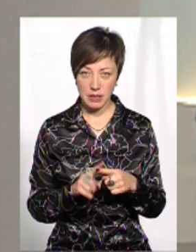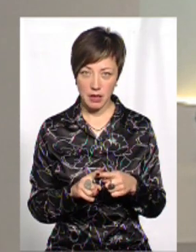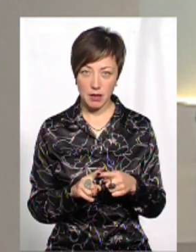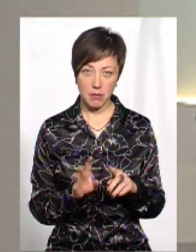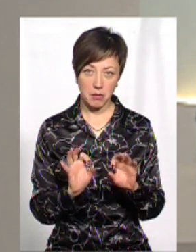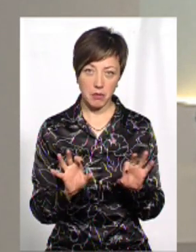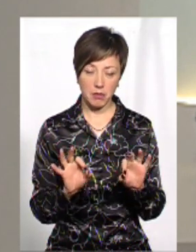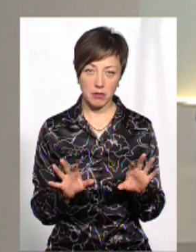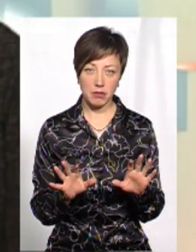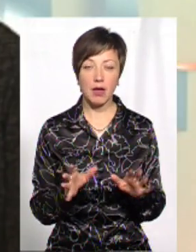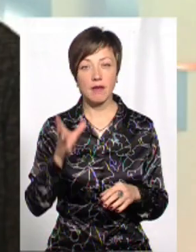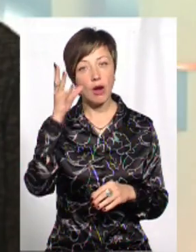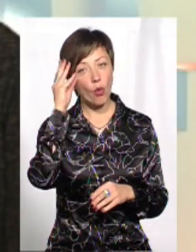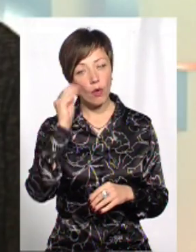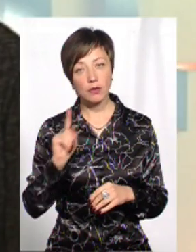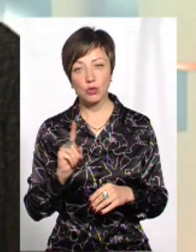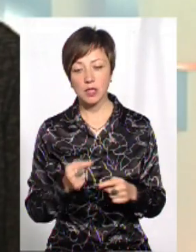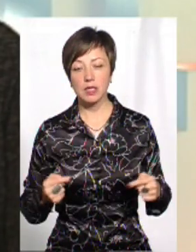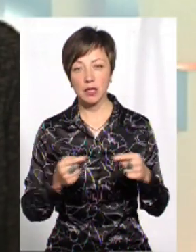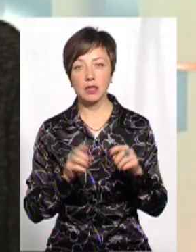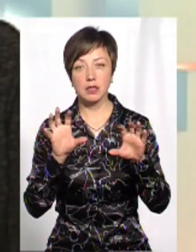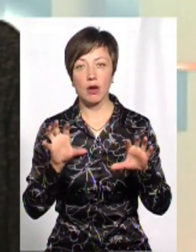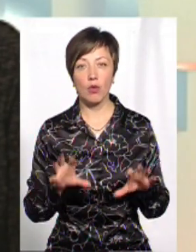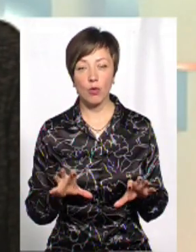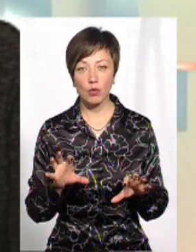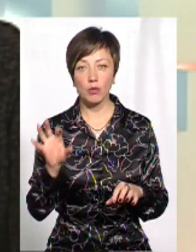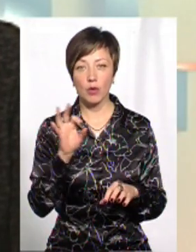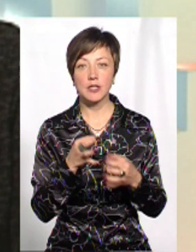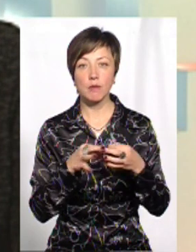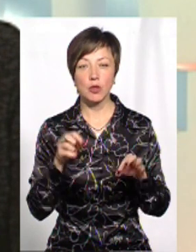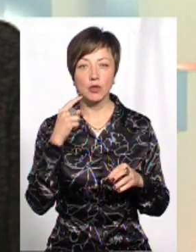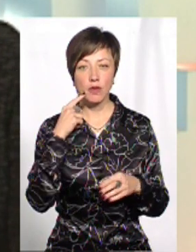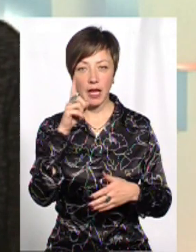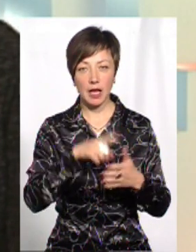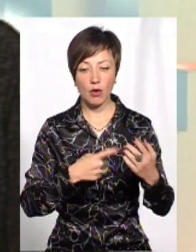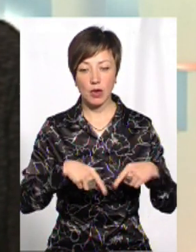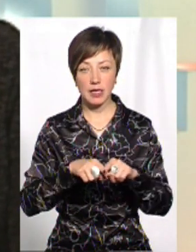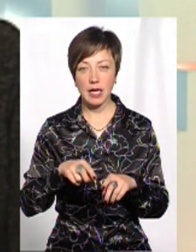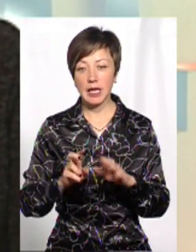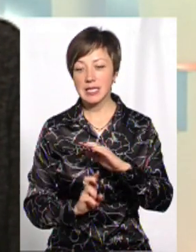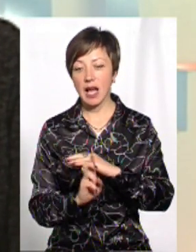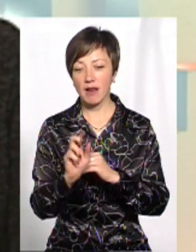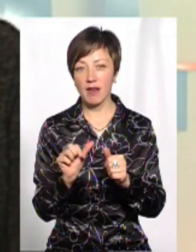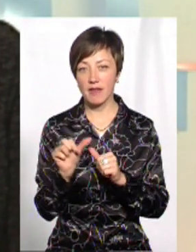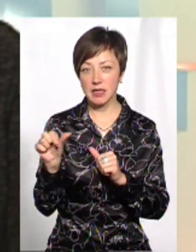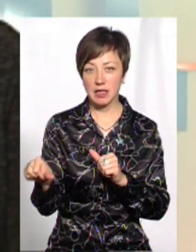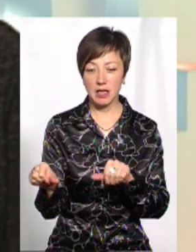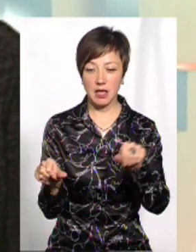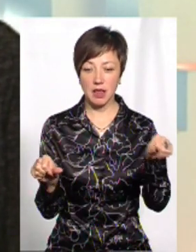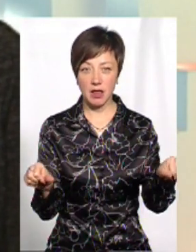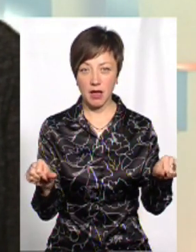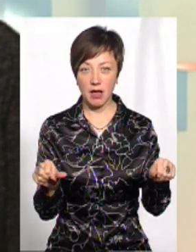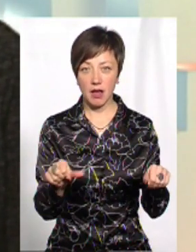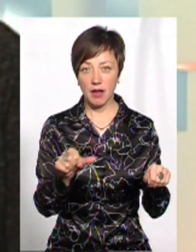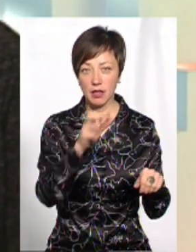оцінити? Ну, враховуючи те, що, знову ж таки, згідно закону України про свободу совісті та релігійні організації, церква відділена від держави, а держава відділена